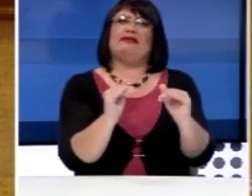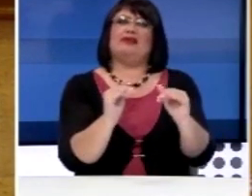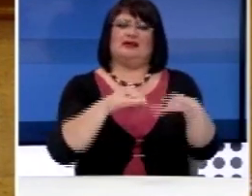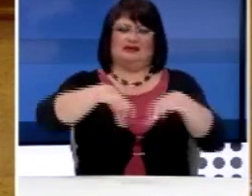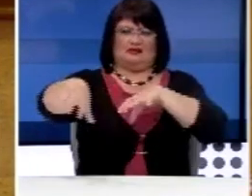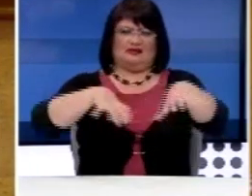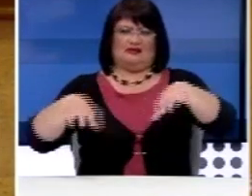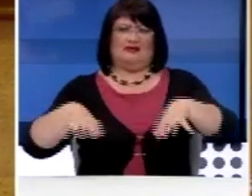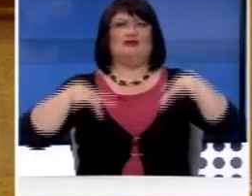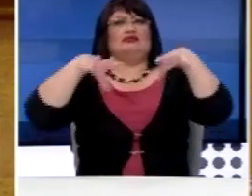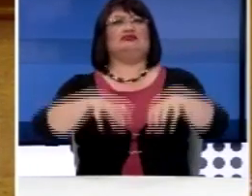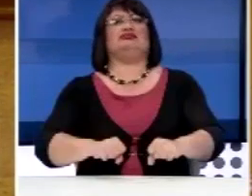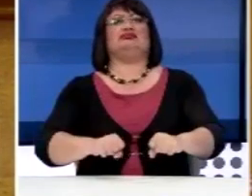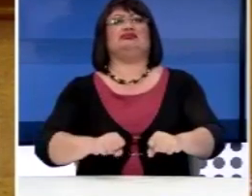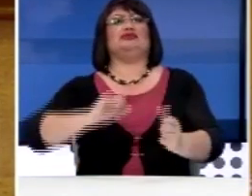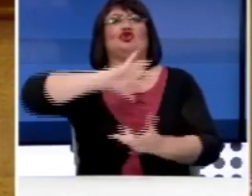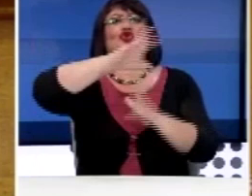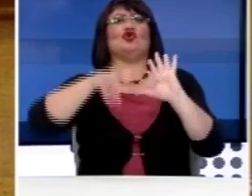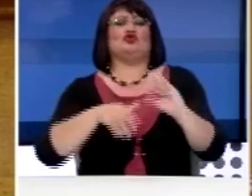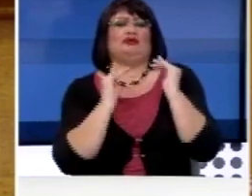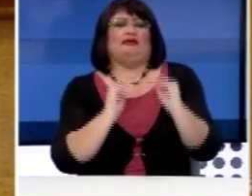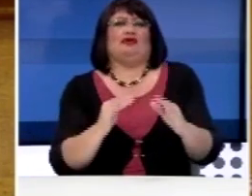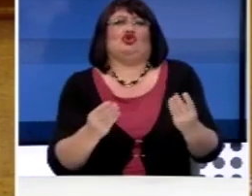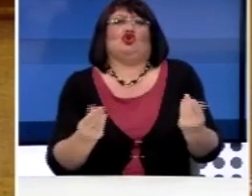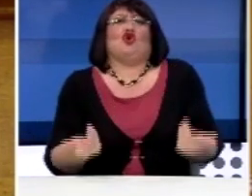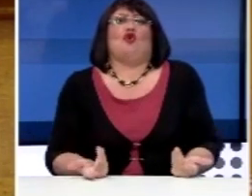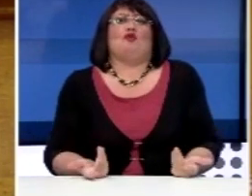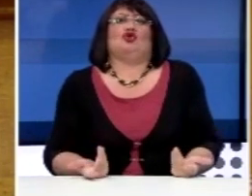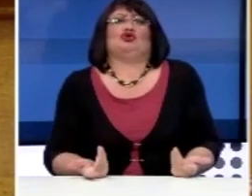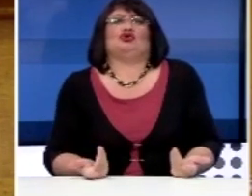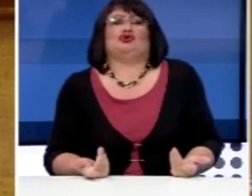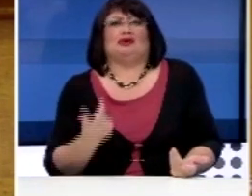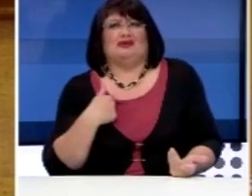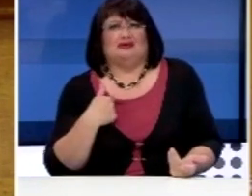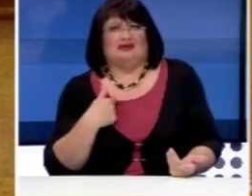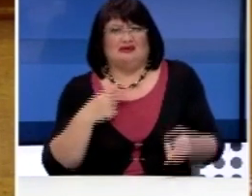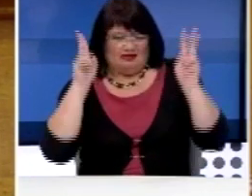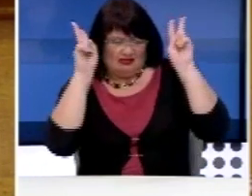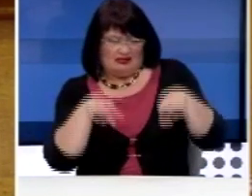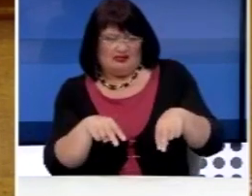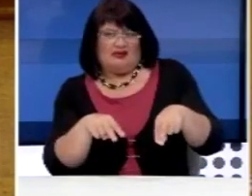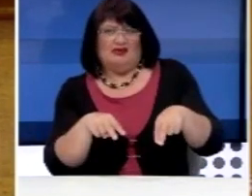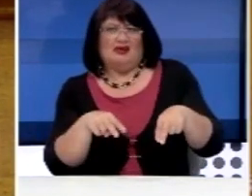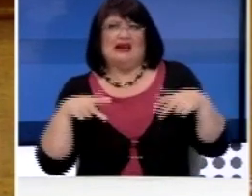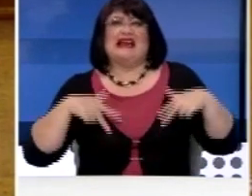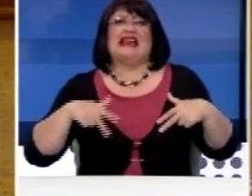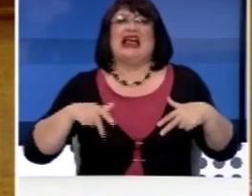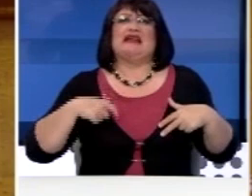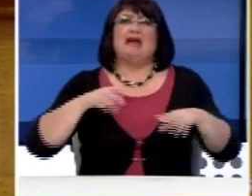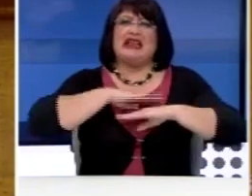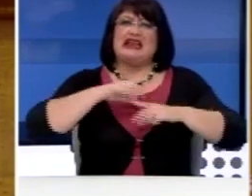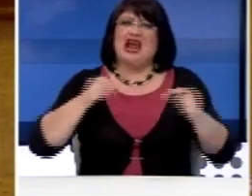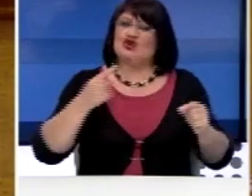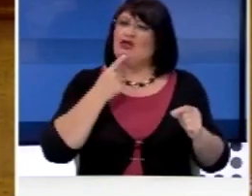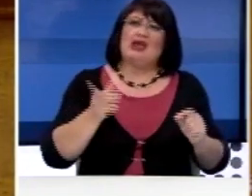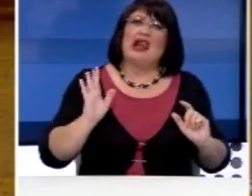διέρη και βασίλευε σε όλο τον κόσμο, αυτοί που δεν αναγνωρίζουν σύνορα ανάμεσα στα κράτη-μέλη τους όπως το ΝΑΤΟ,